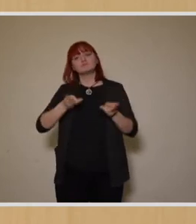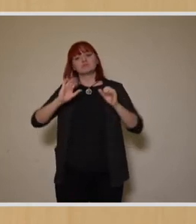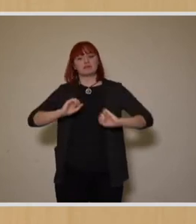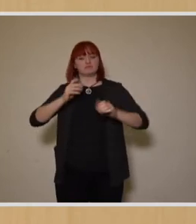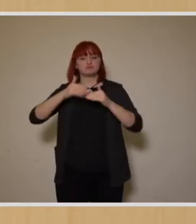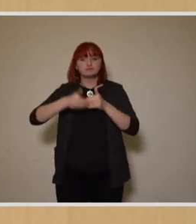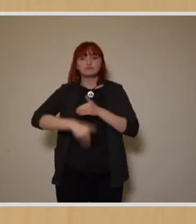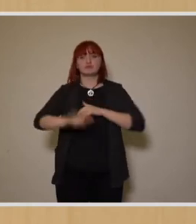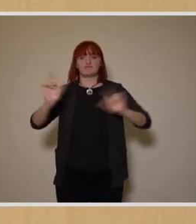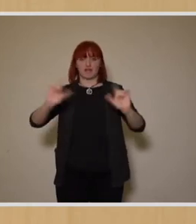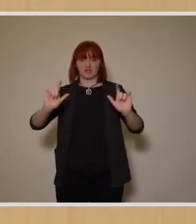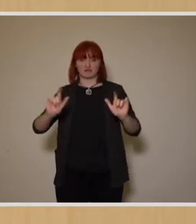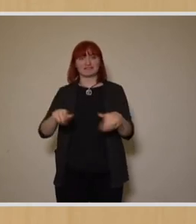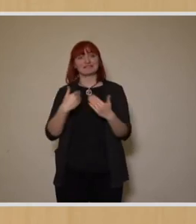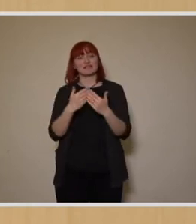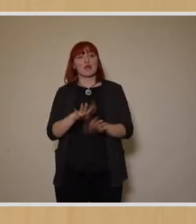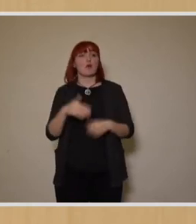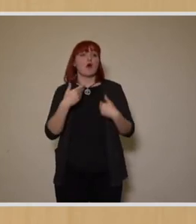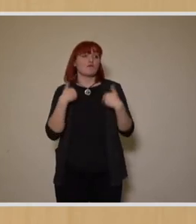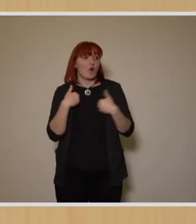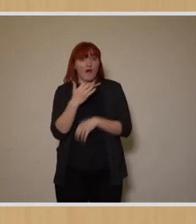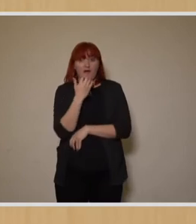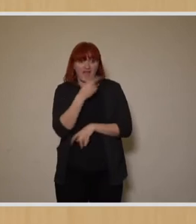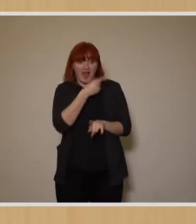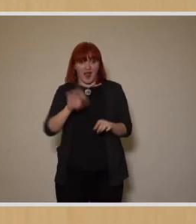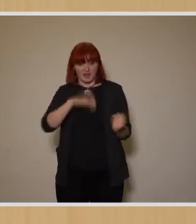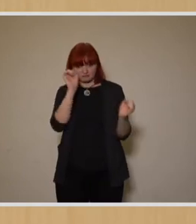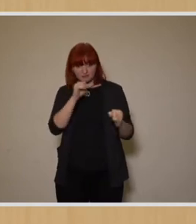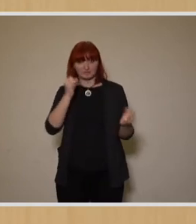wenn möglichst viele diesem Antrag zustimmen. Vielen Dank.